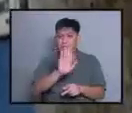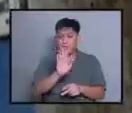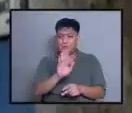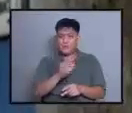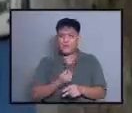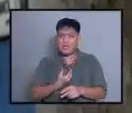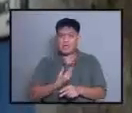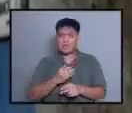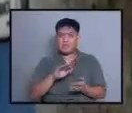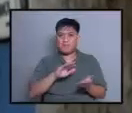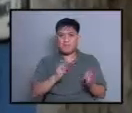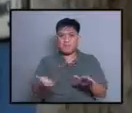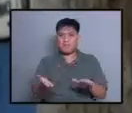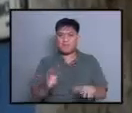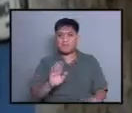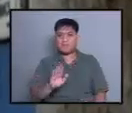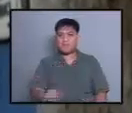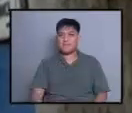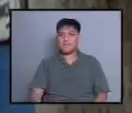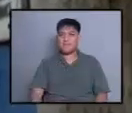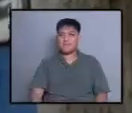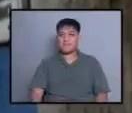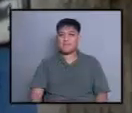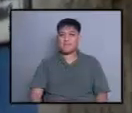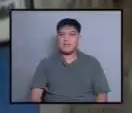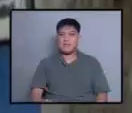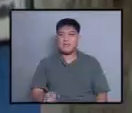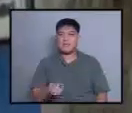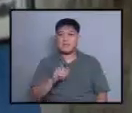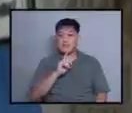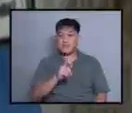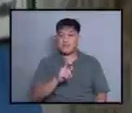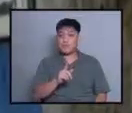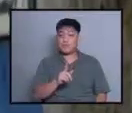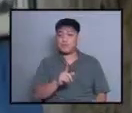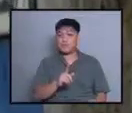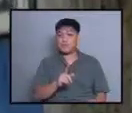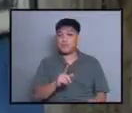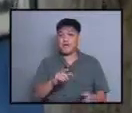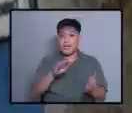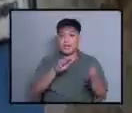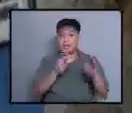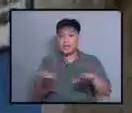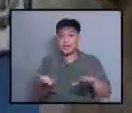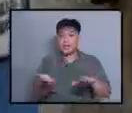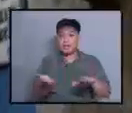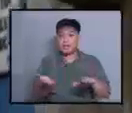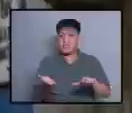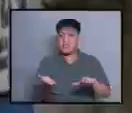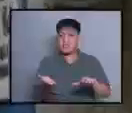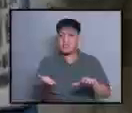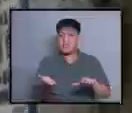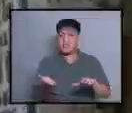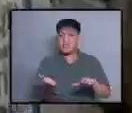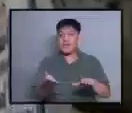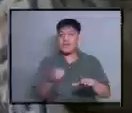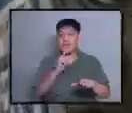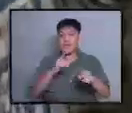kamatayan. Pero din nagsabi na ang mas malaking trahedya ay hindi ang kamatayan, kundi ang isang